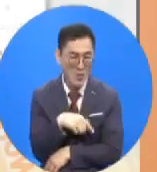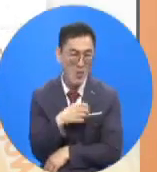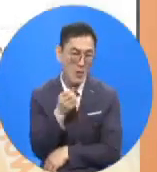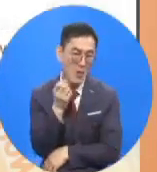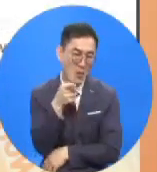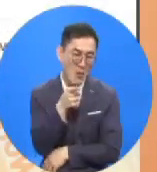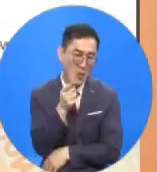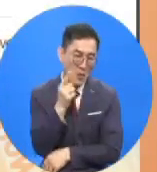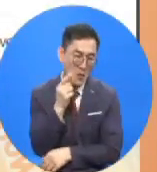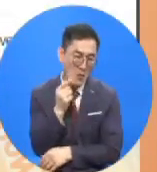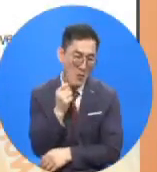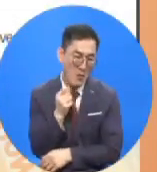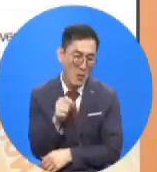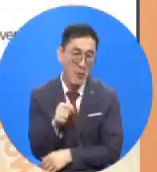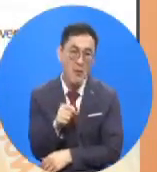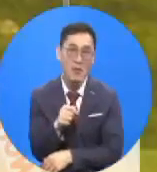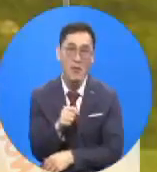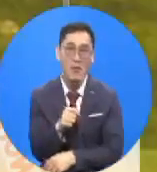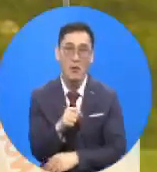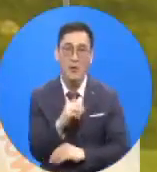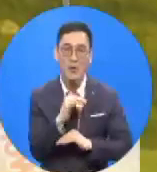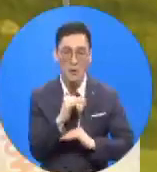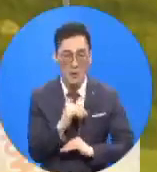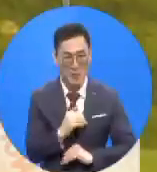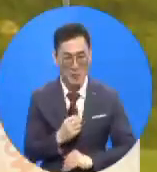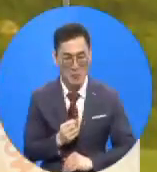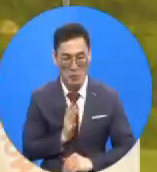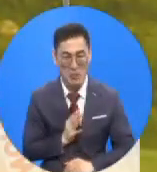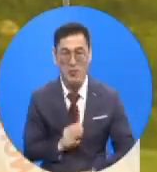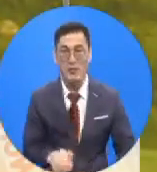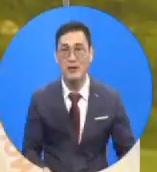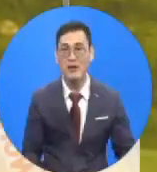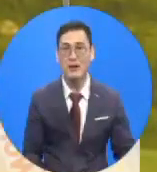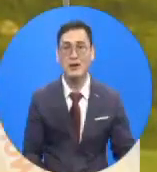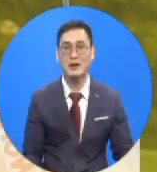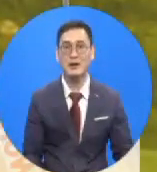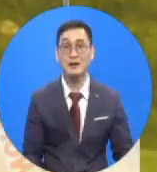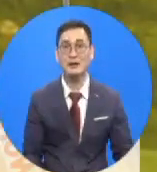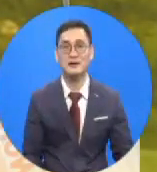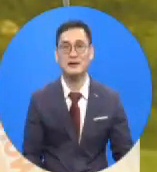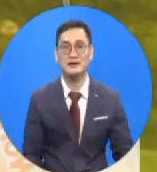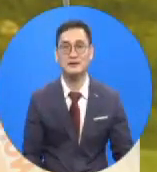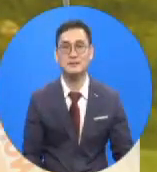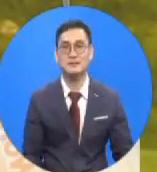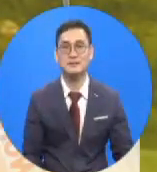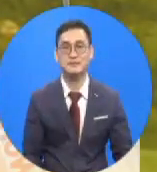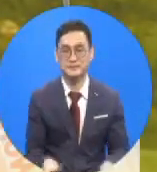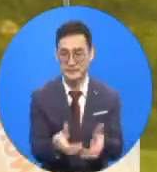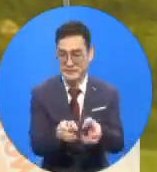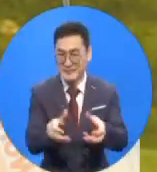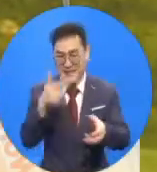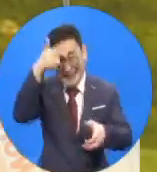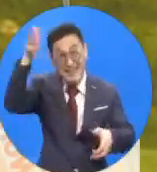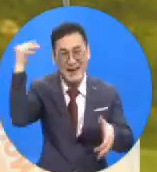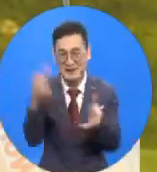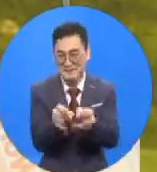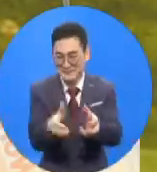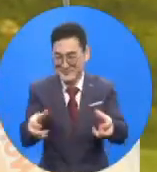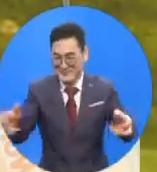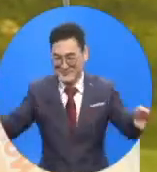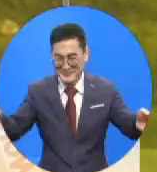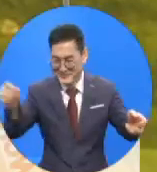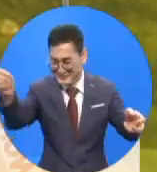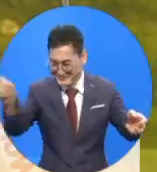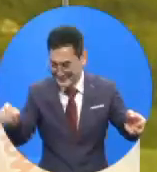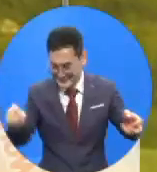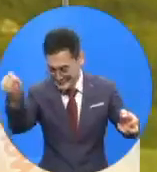입장이지만 게 그를 맞추는 게 굉장히 어렵습니다 그건 다 이게 상소문 형태로 쓰는 거잖아요 그러면 이야마 조선왕조